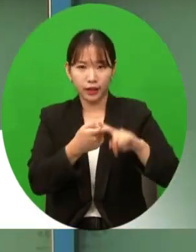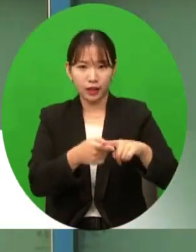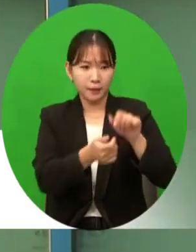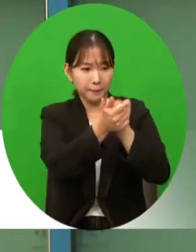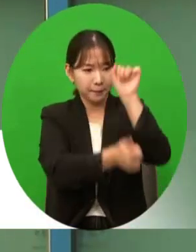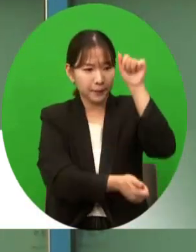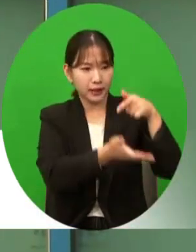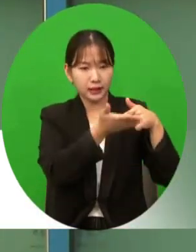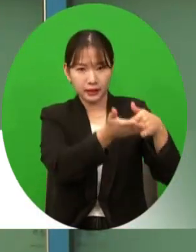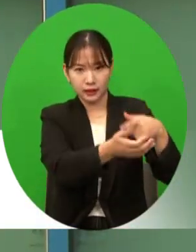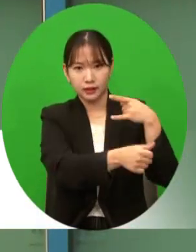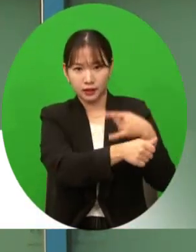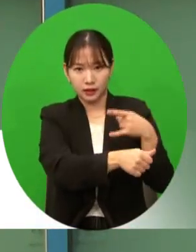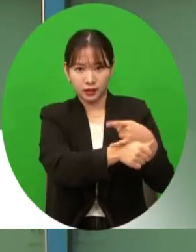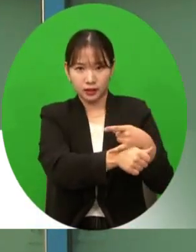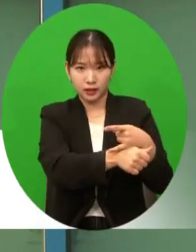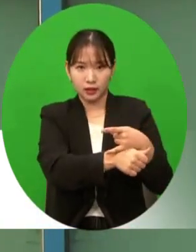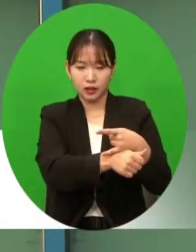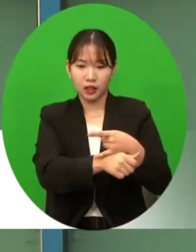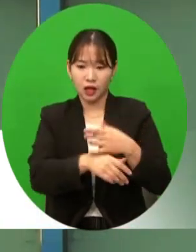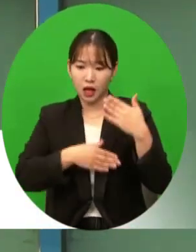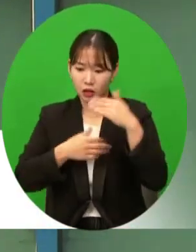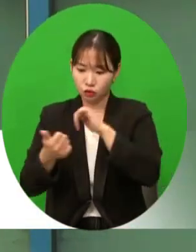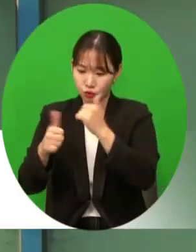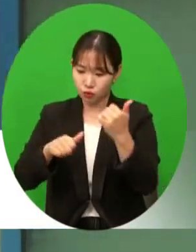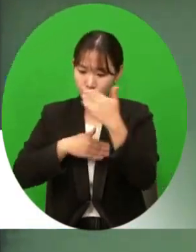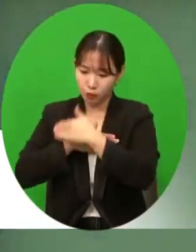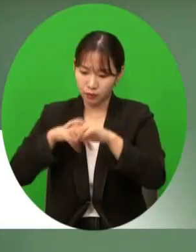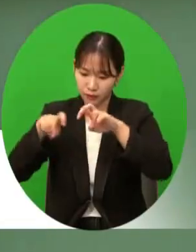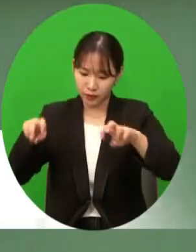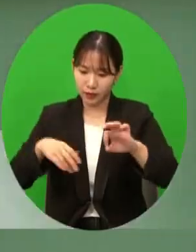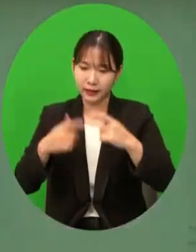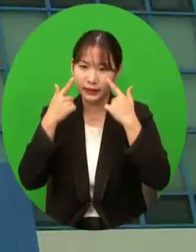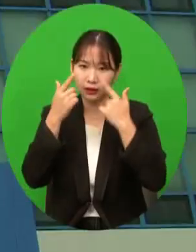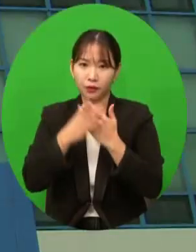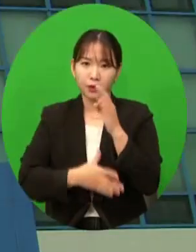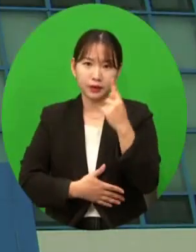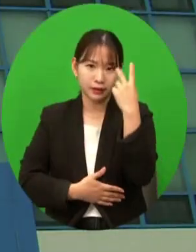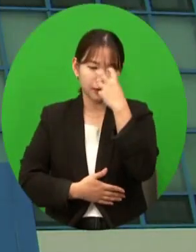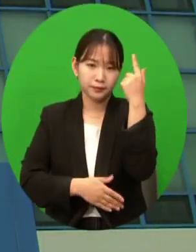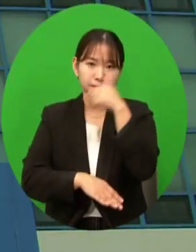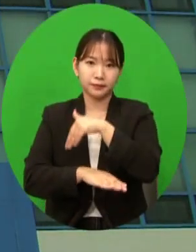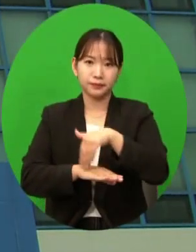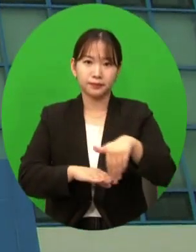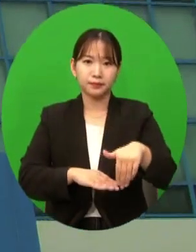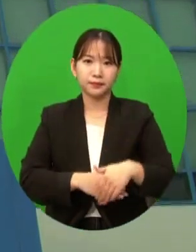대해 구속 영장을 신청하는 한편 부검을 통해 정확한 사망 원인을 조사할 계획입니다